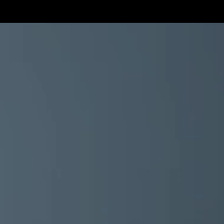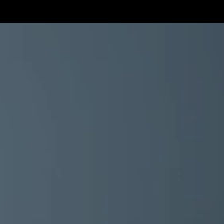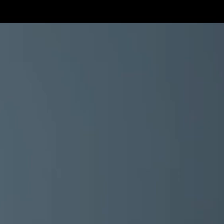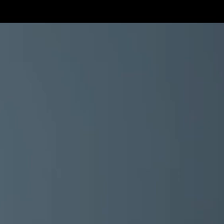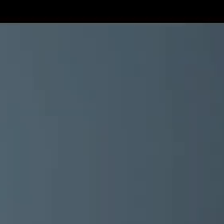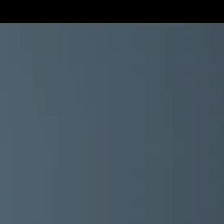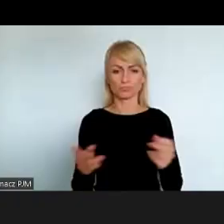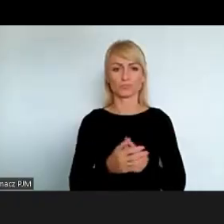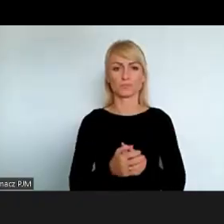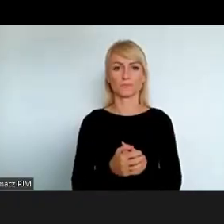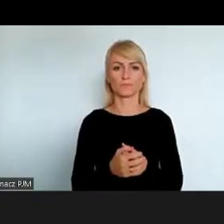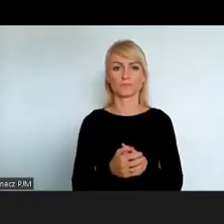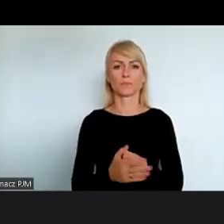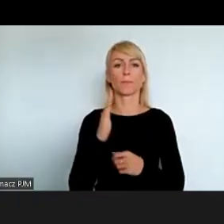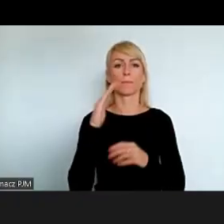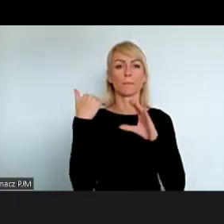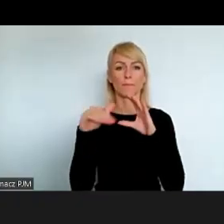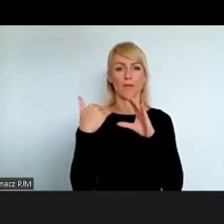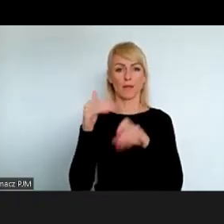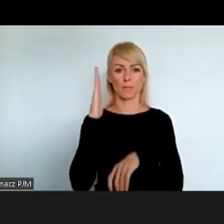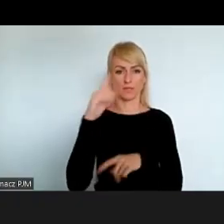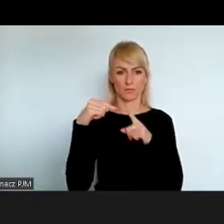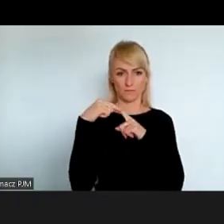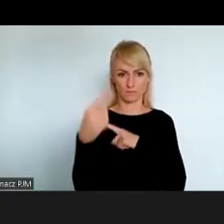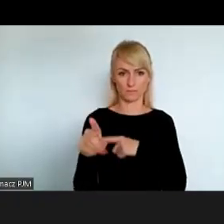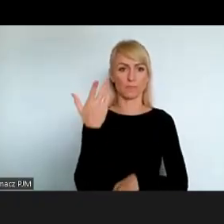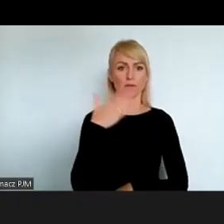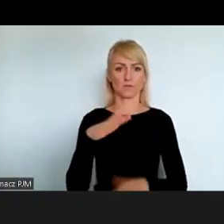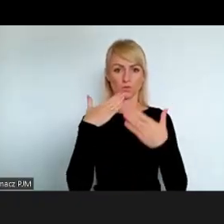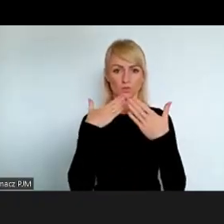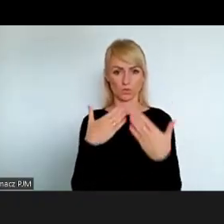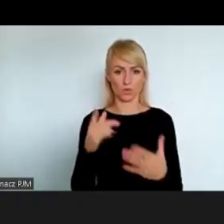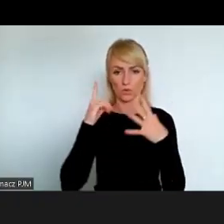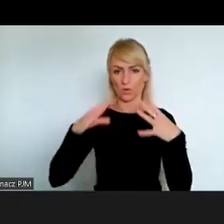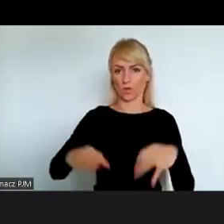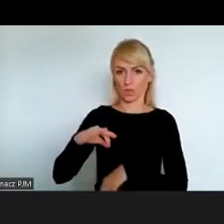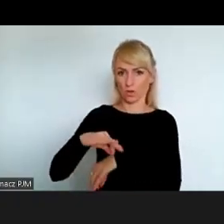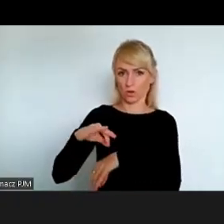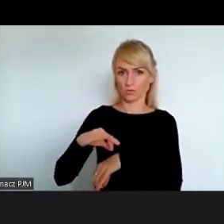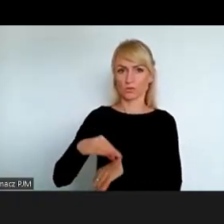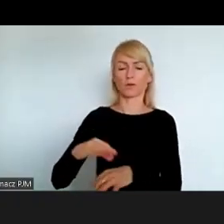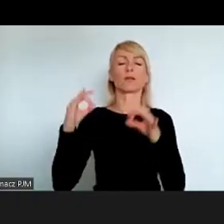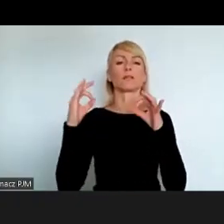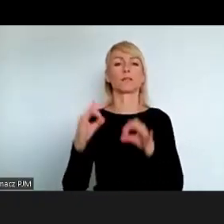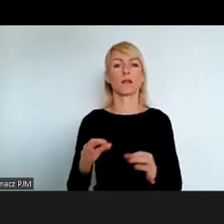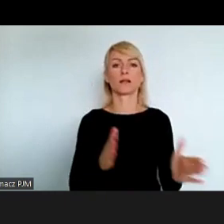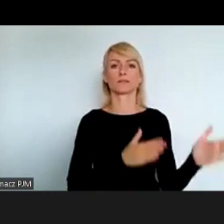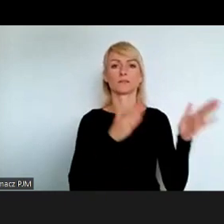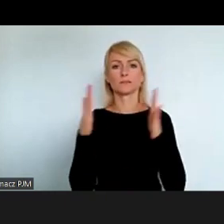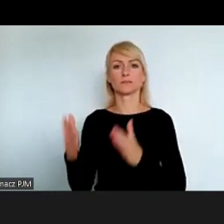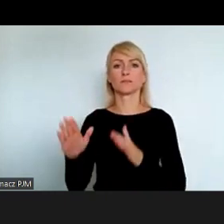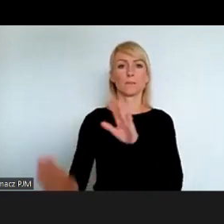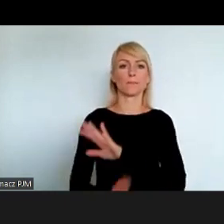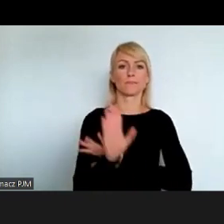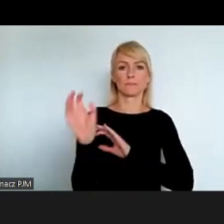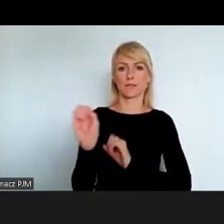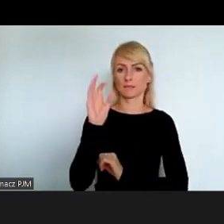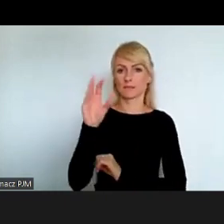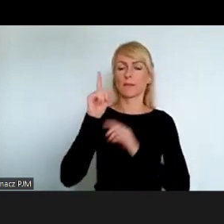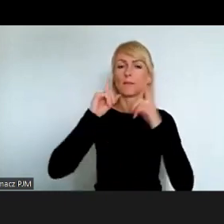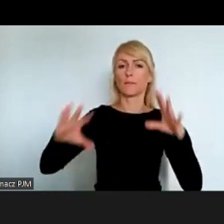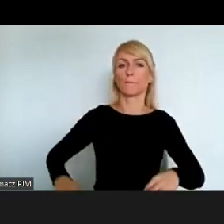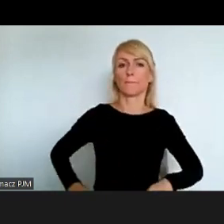zostanie Państwu przesłana mailowo. Bardzo dziękuję, panie doktorze. Poproszę teraz o prezentację